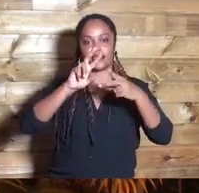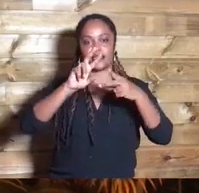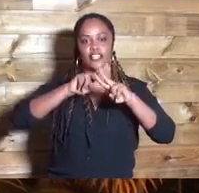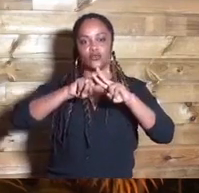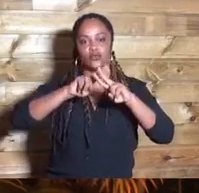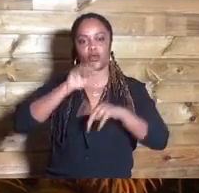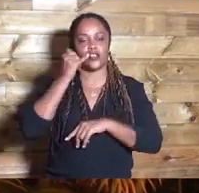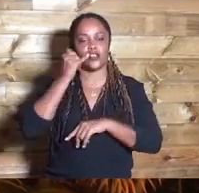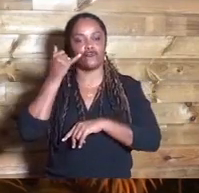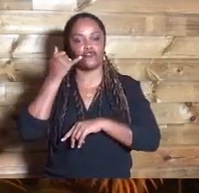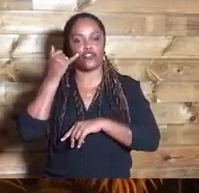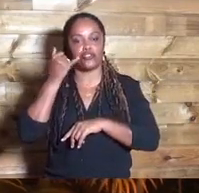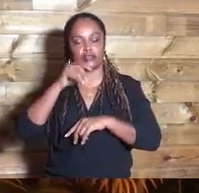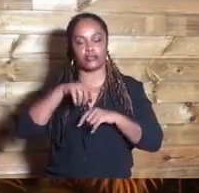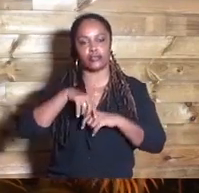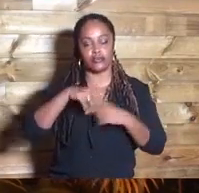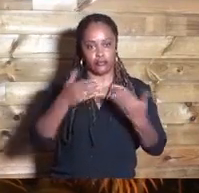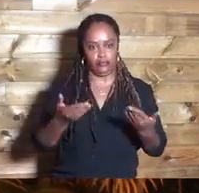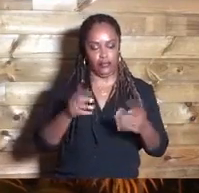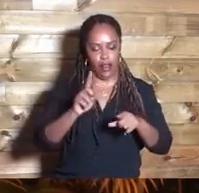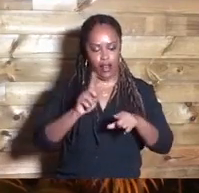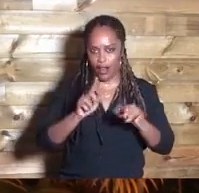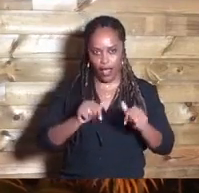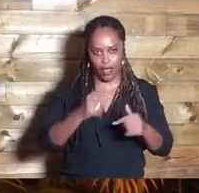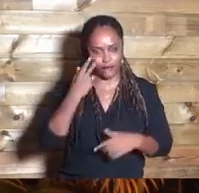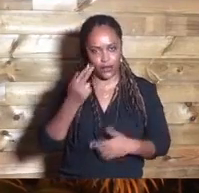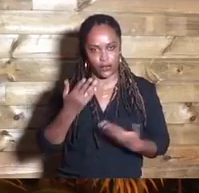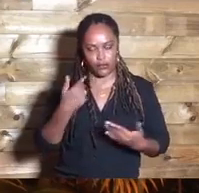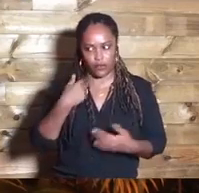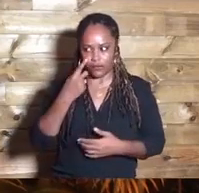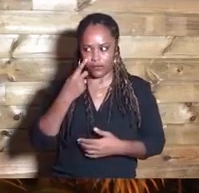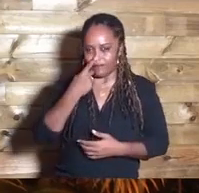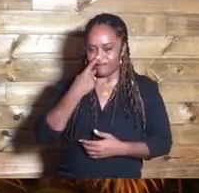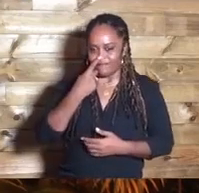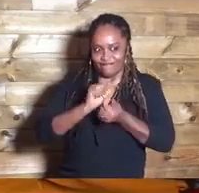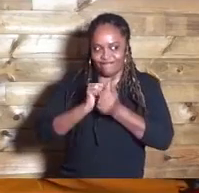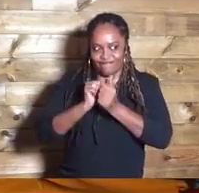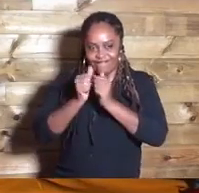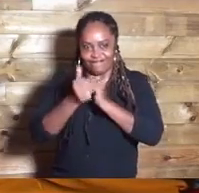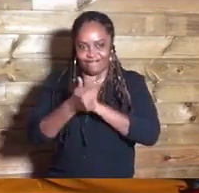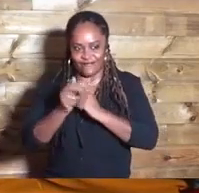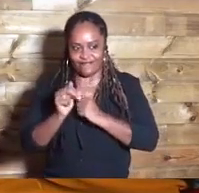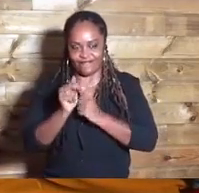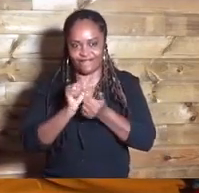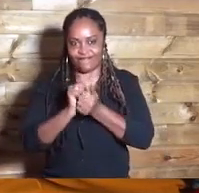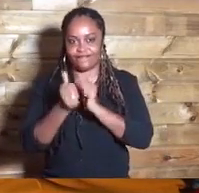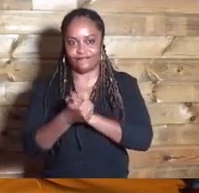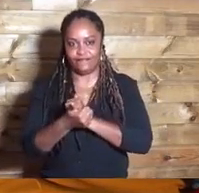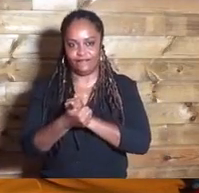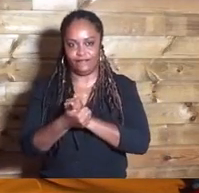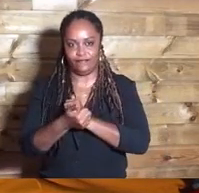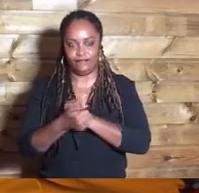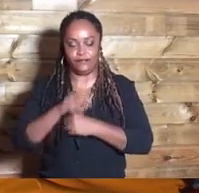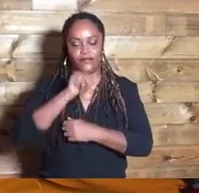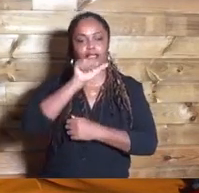sens. L'ANG apporte sur la scène politique guadeloupéenne un nouveau souffle qui contribue déjà à